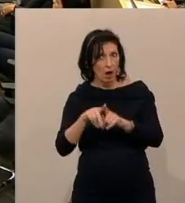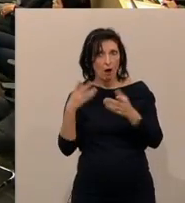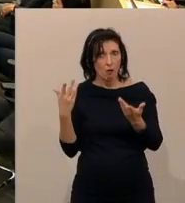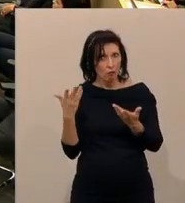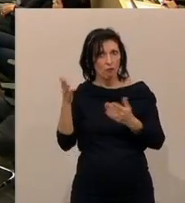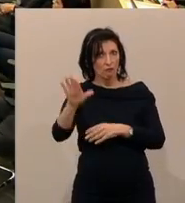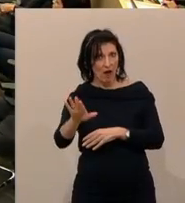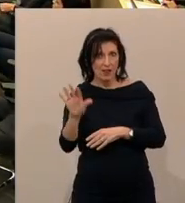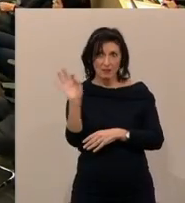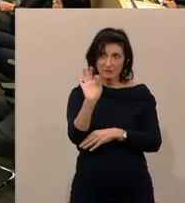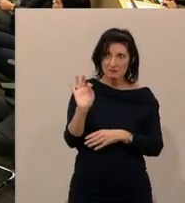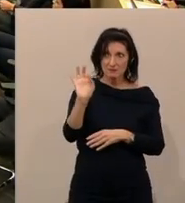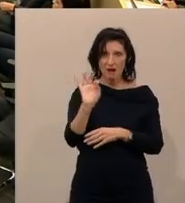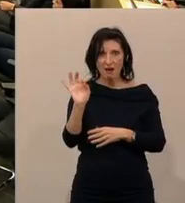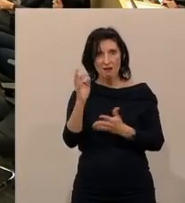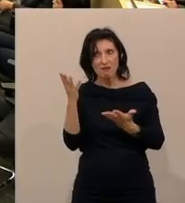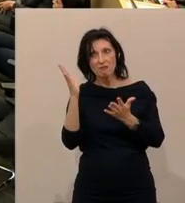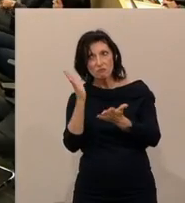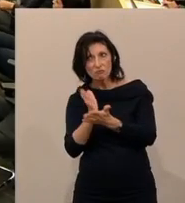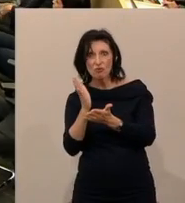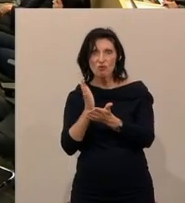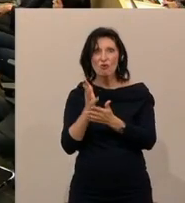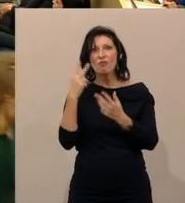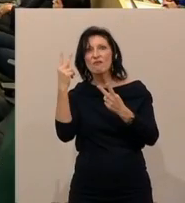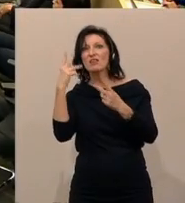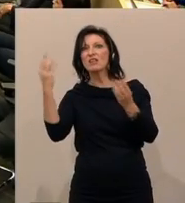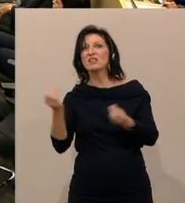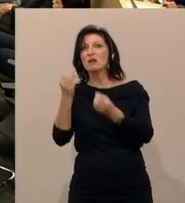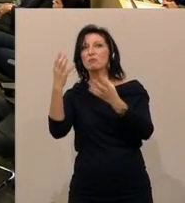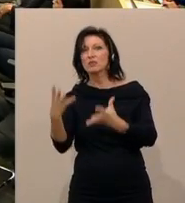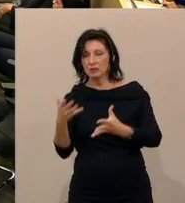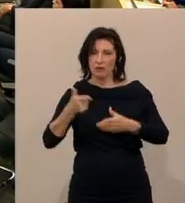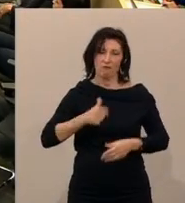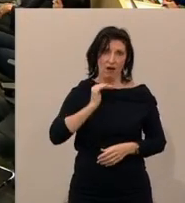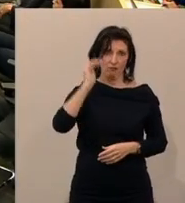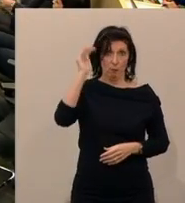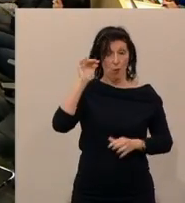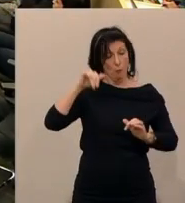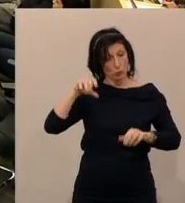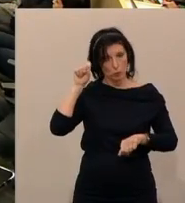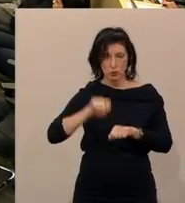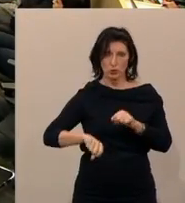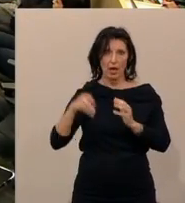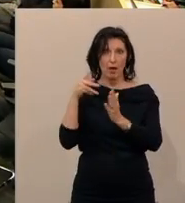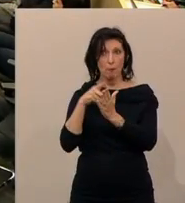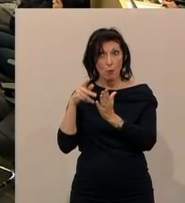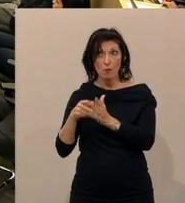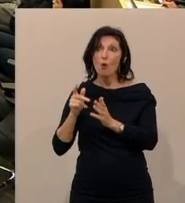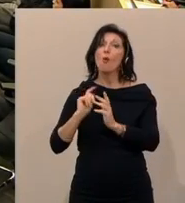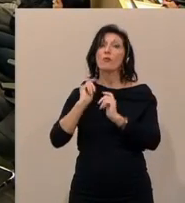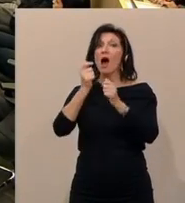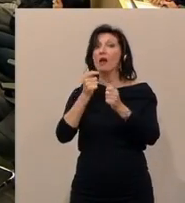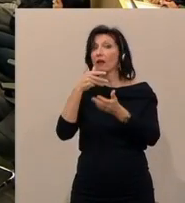Fällen, in denen Hinweise auf relevante Vorgänge einlangen, hat die Waffenbehörde den Sachverhalt streng zu prüfen und den Antrag abzuweisen oder